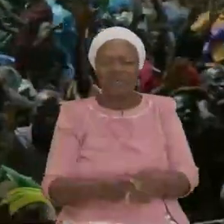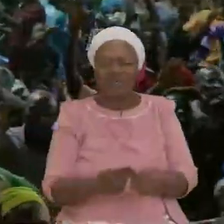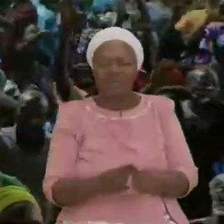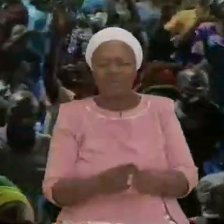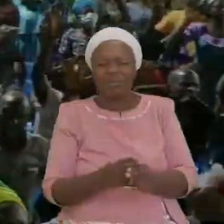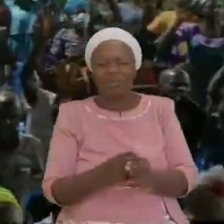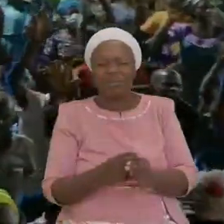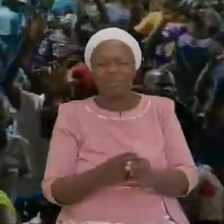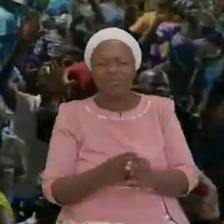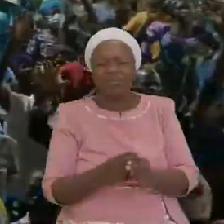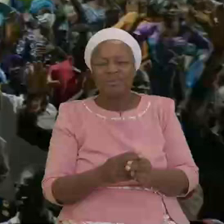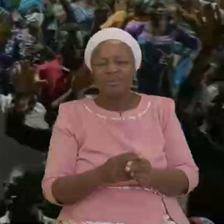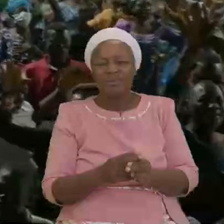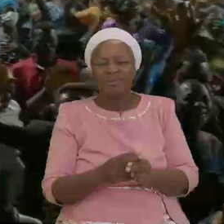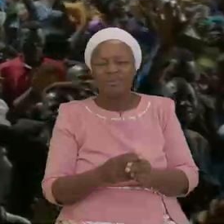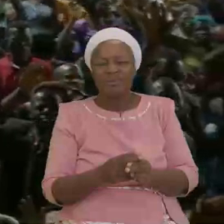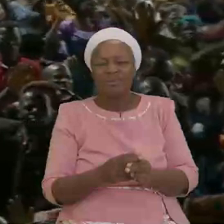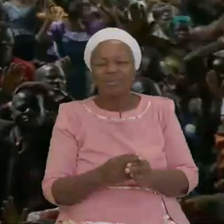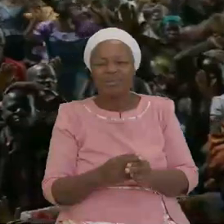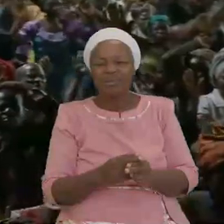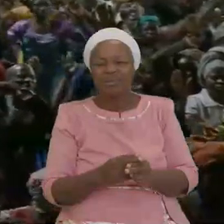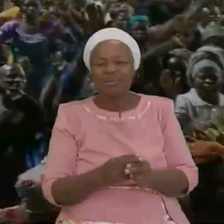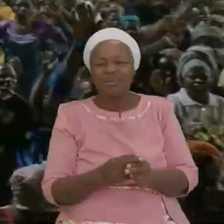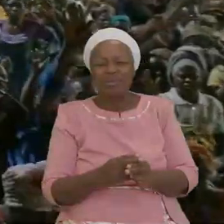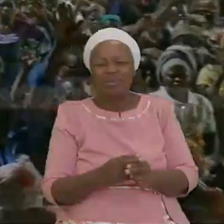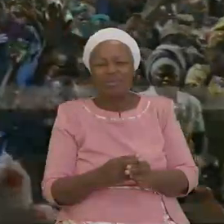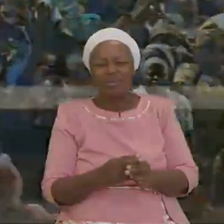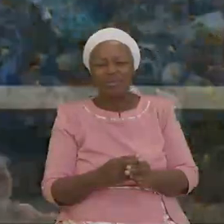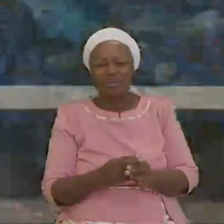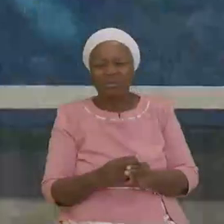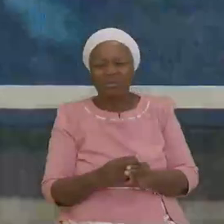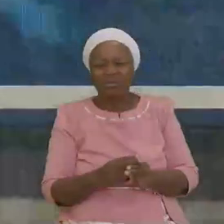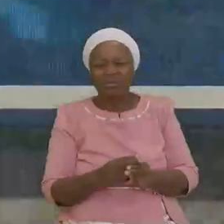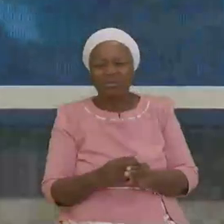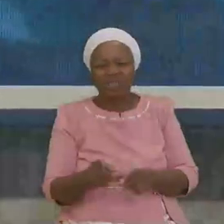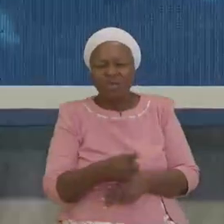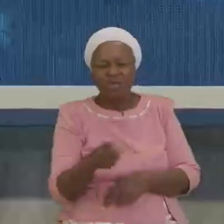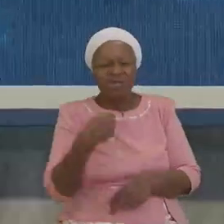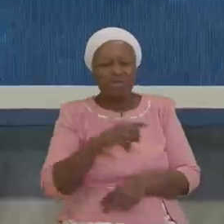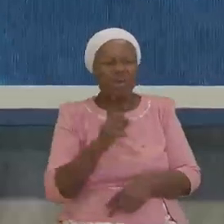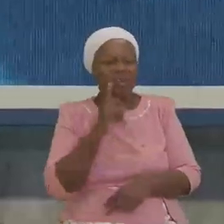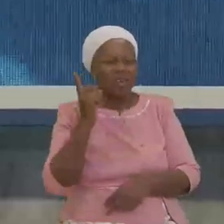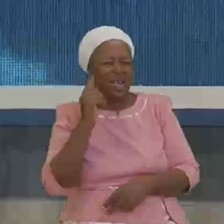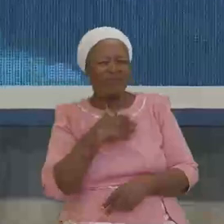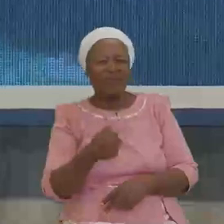yeux aveugles s'ouvrent et commencez à voir au nom de Jésus-Christ.